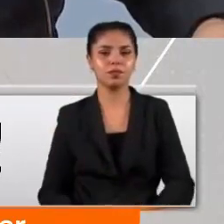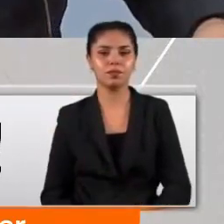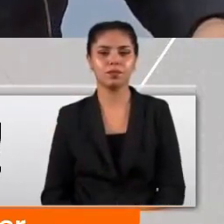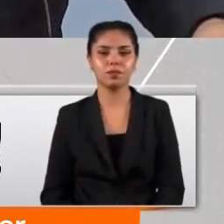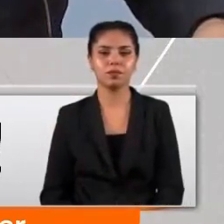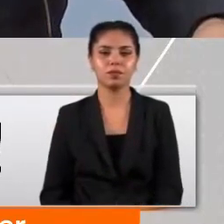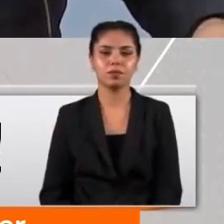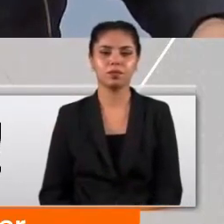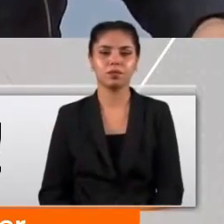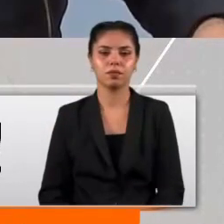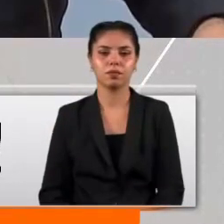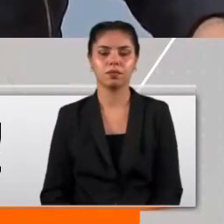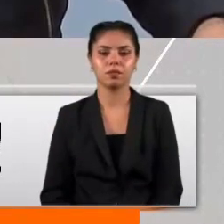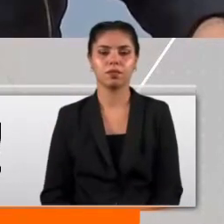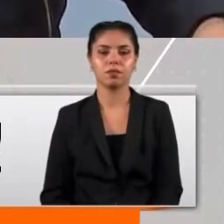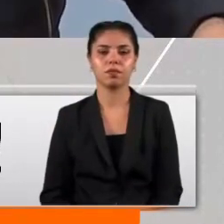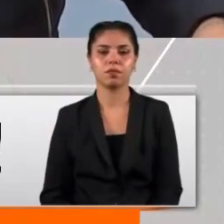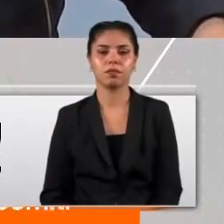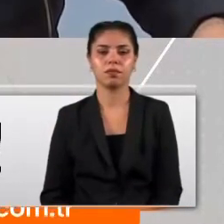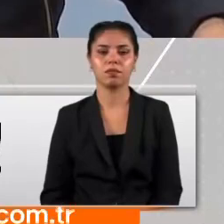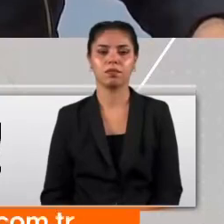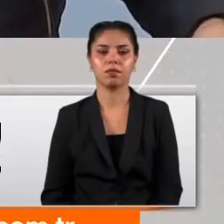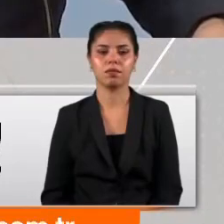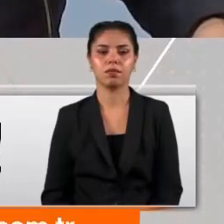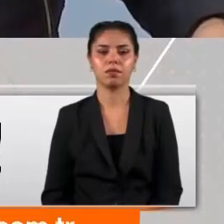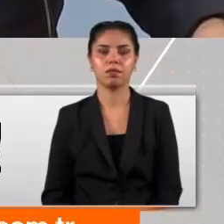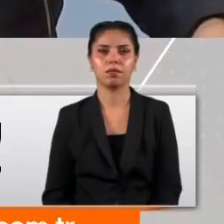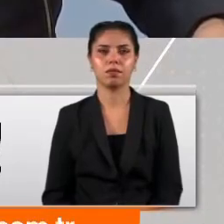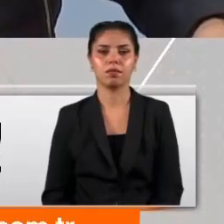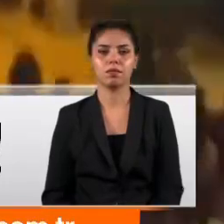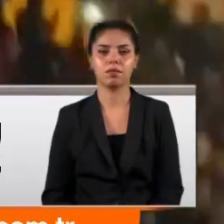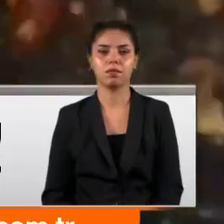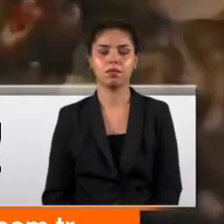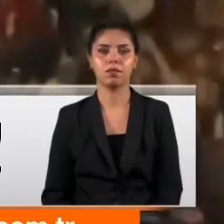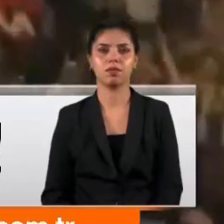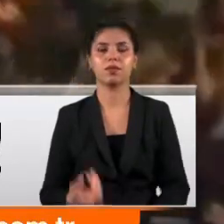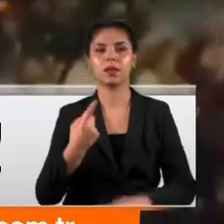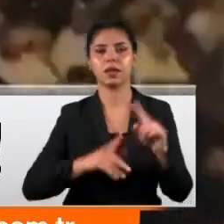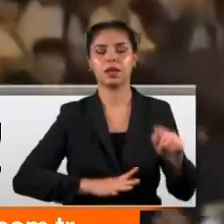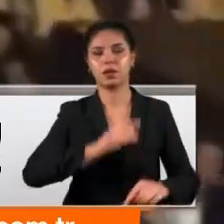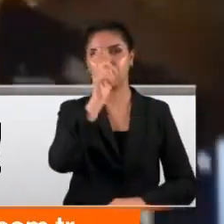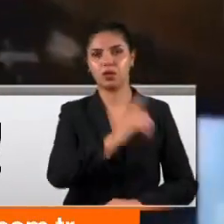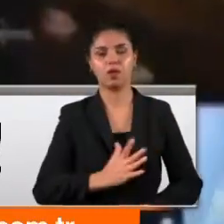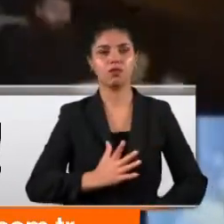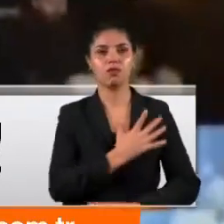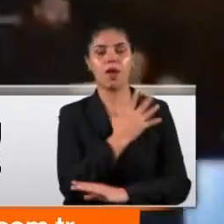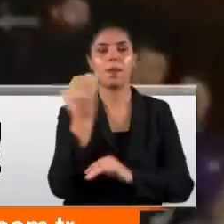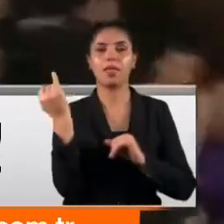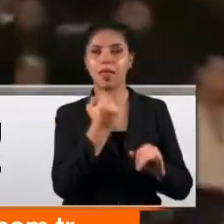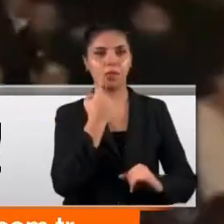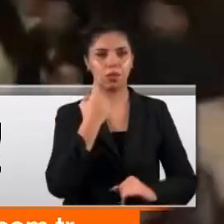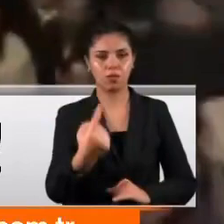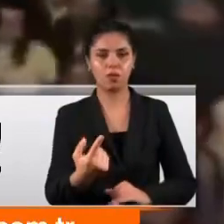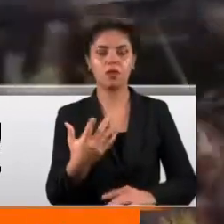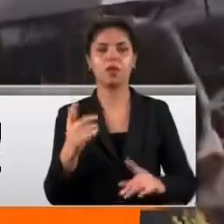özgürdür Ekrem Bey de partimizin 1368 deles biridir kendi takdiridir gelen tepkilere rağmen